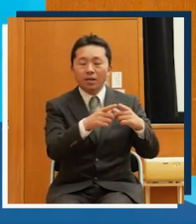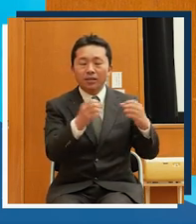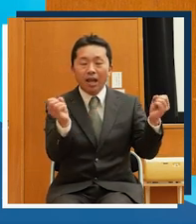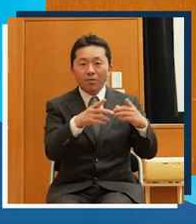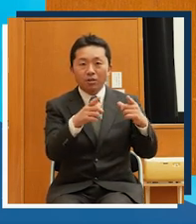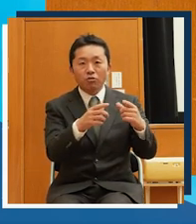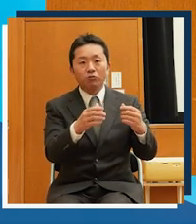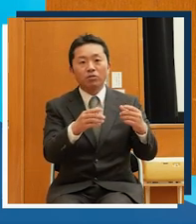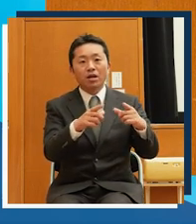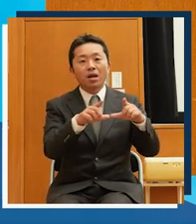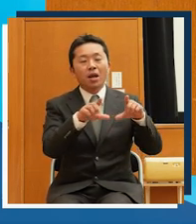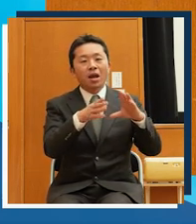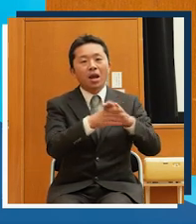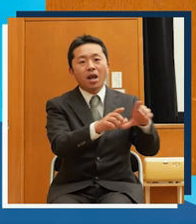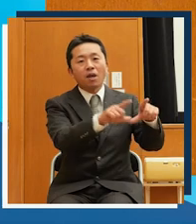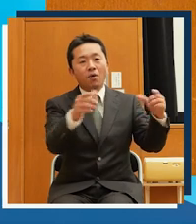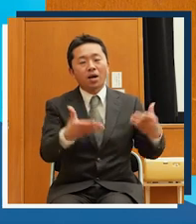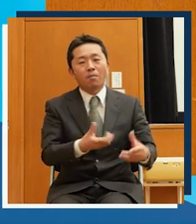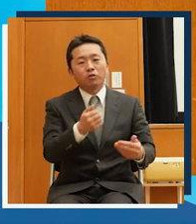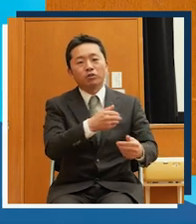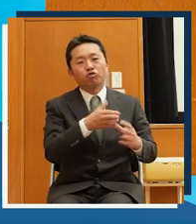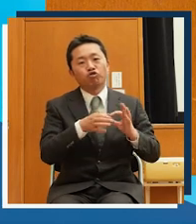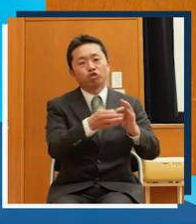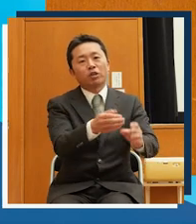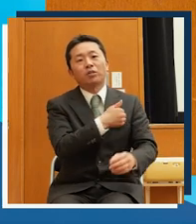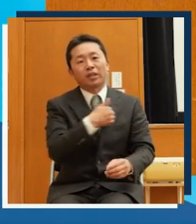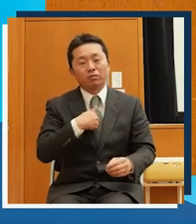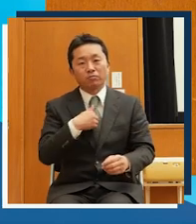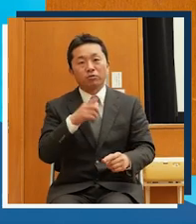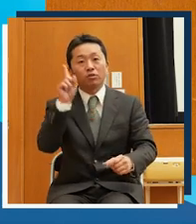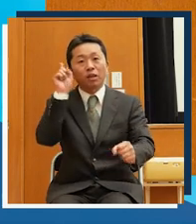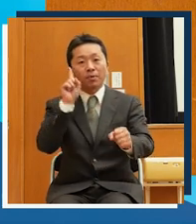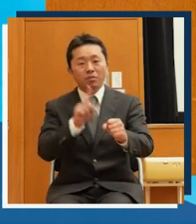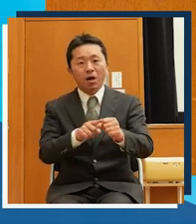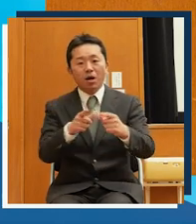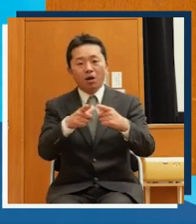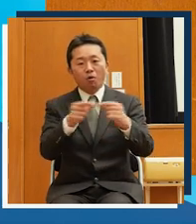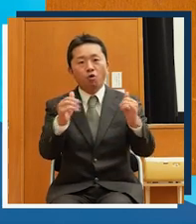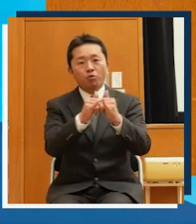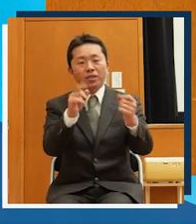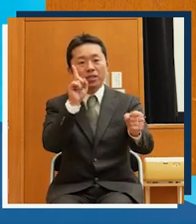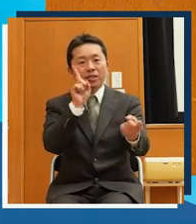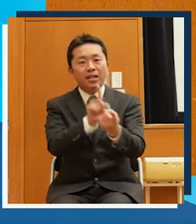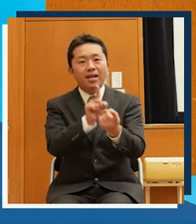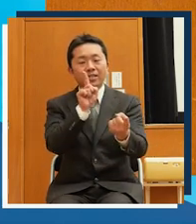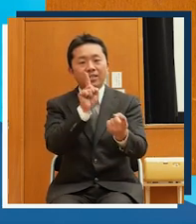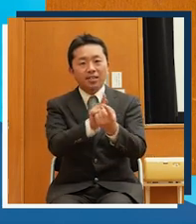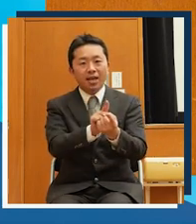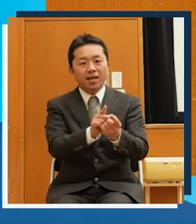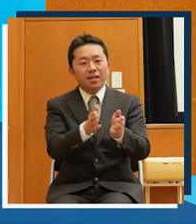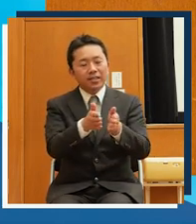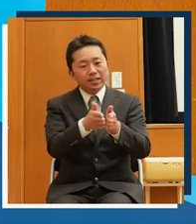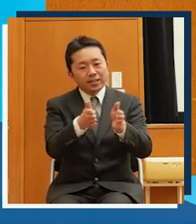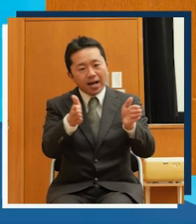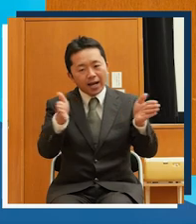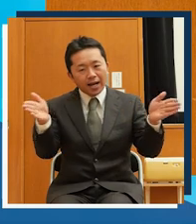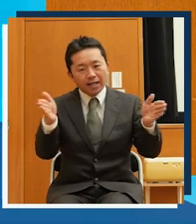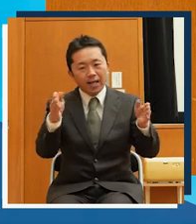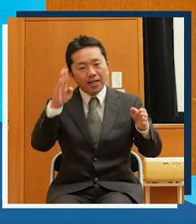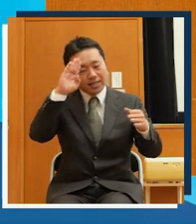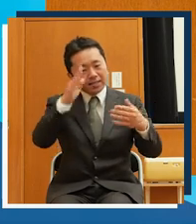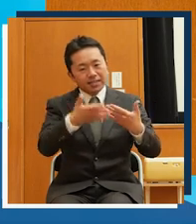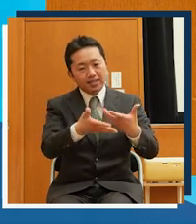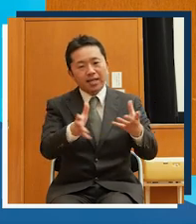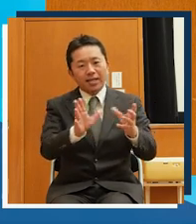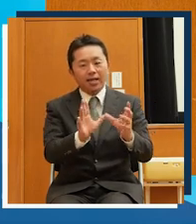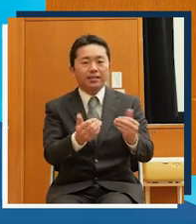求め続けているわけですですからそのためにはもっと政府が国民に対して選手防衛であれば開かれた自衛隊にしなければ